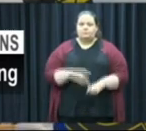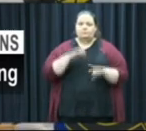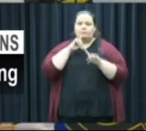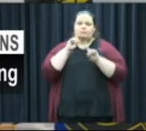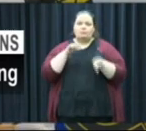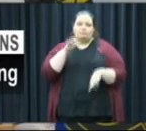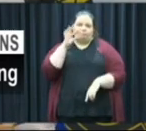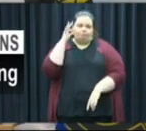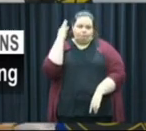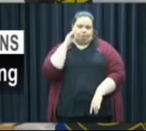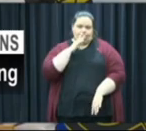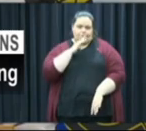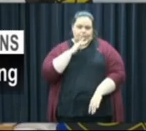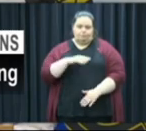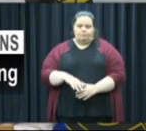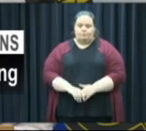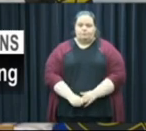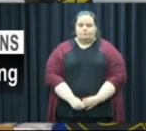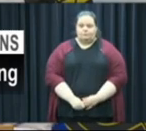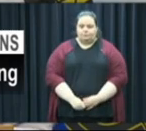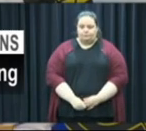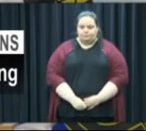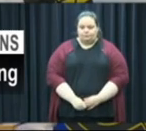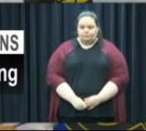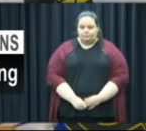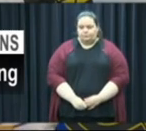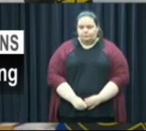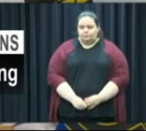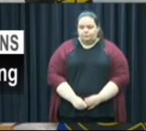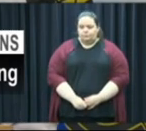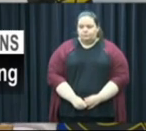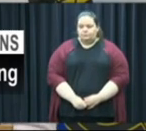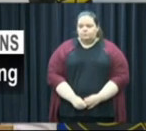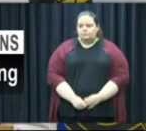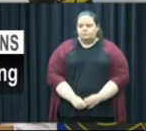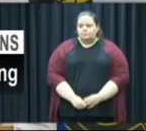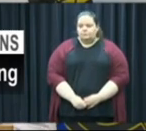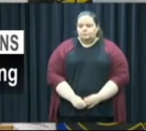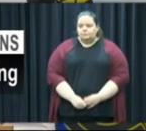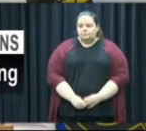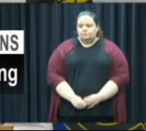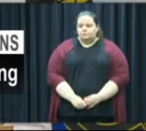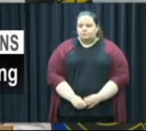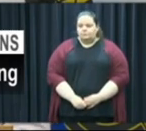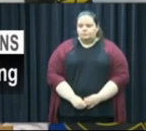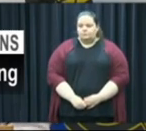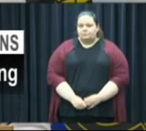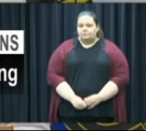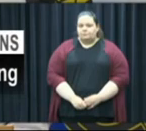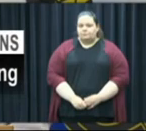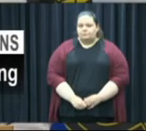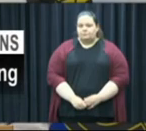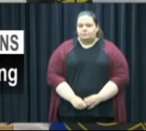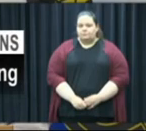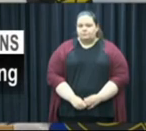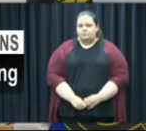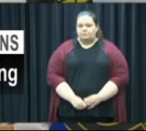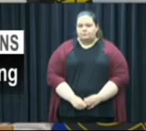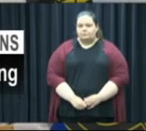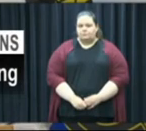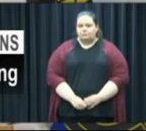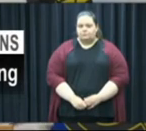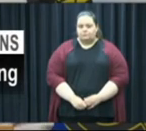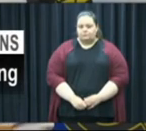en chef au Canada. On a des réunions 3 fois par semaine. Et les directives